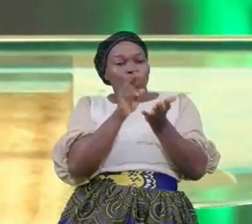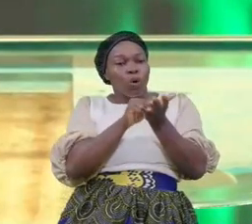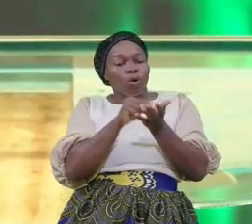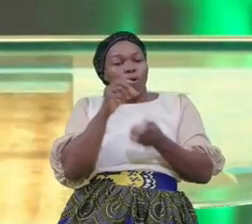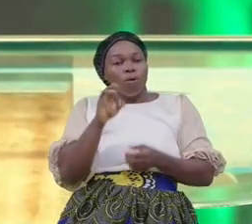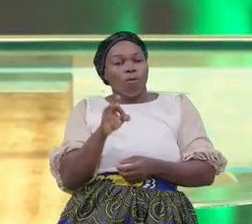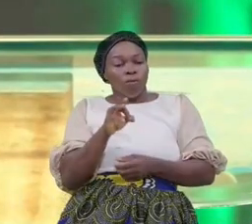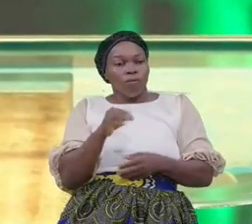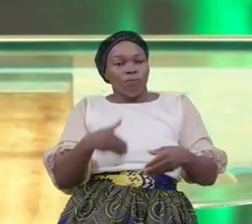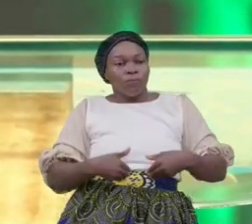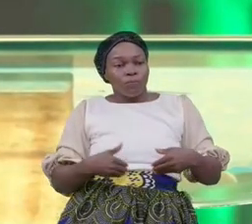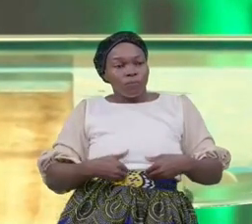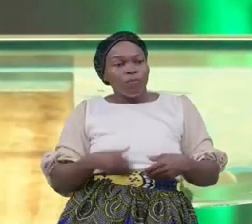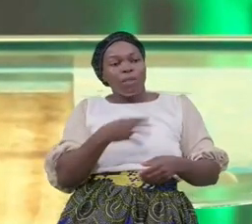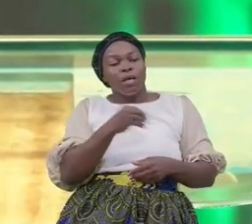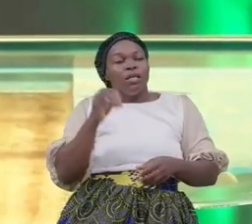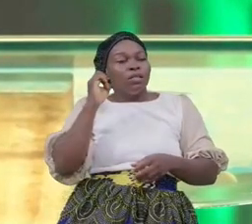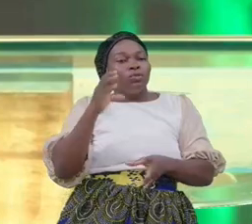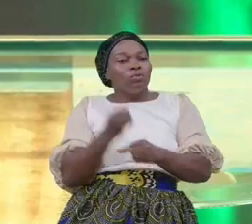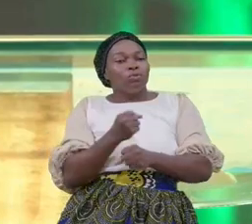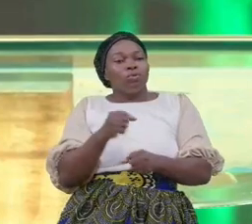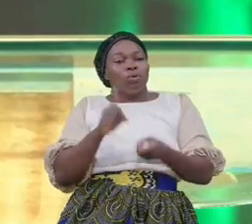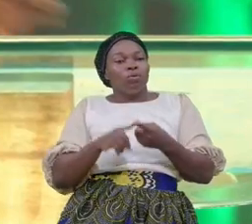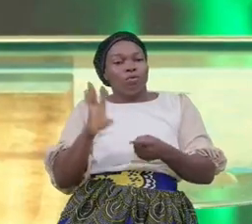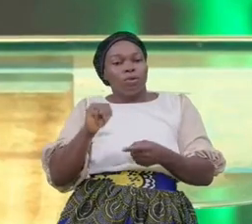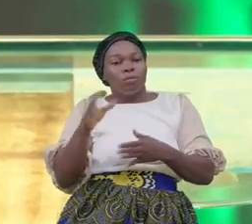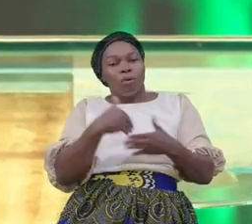Abraham prit tous ses animaux, les coupa par le